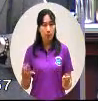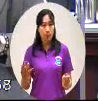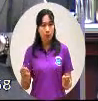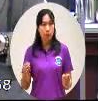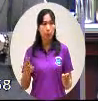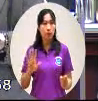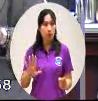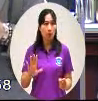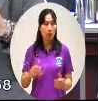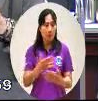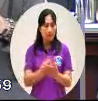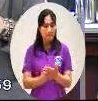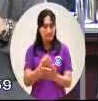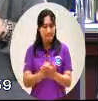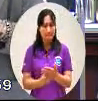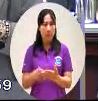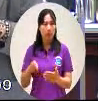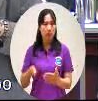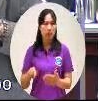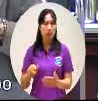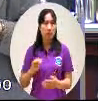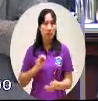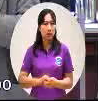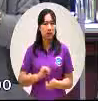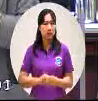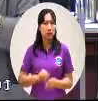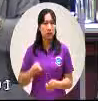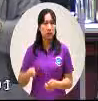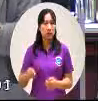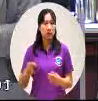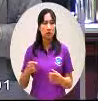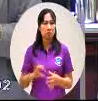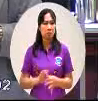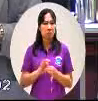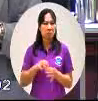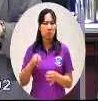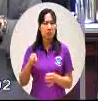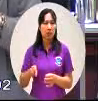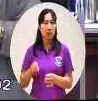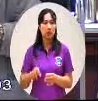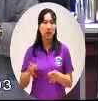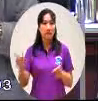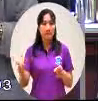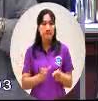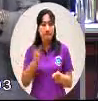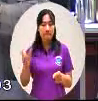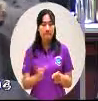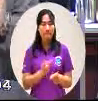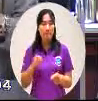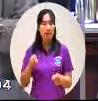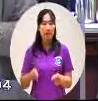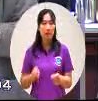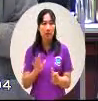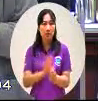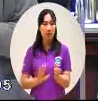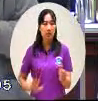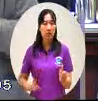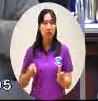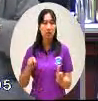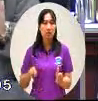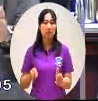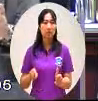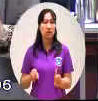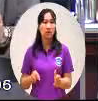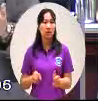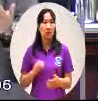保留，好、哦，那可能他们因为这种天气的背后、变化，哦，他